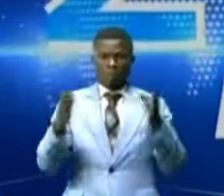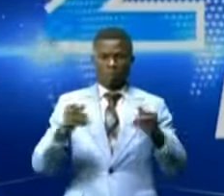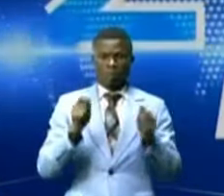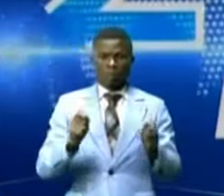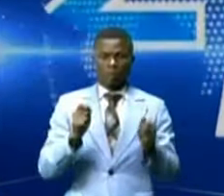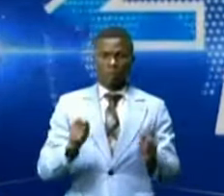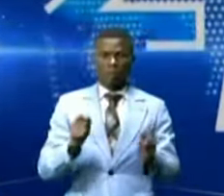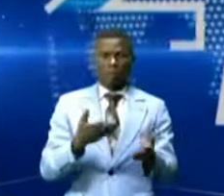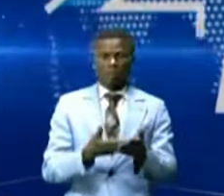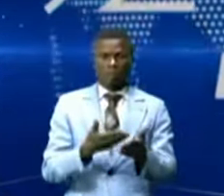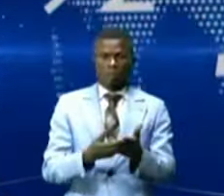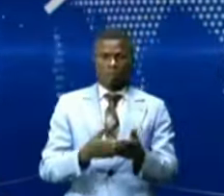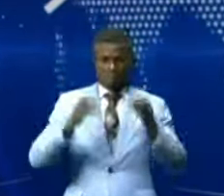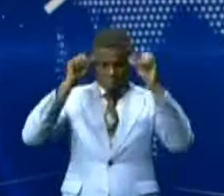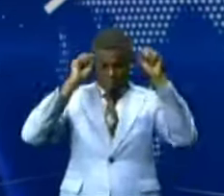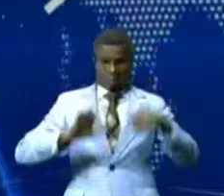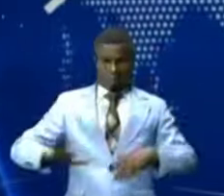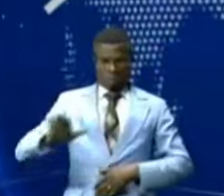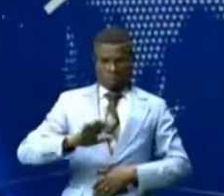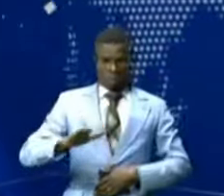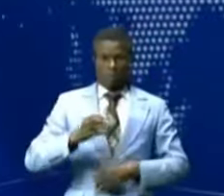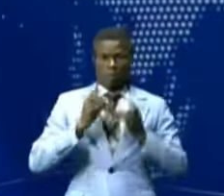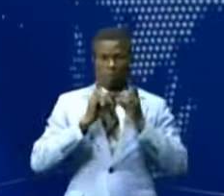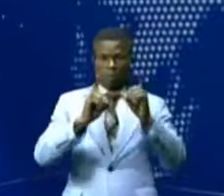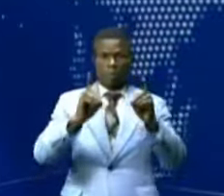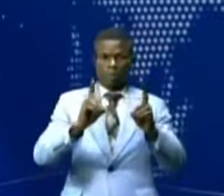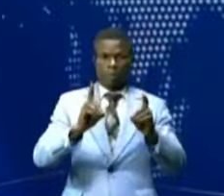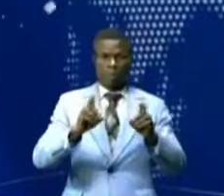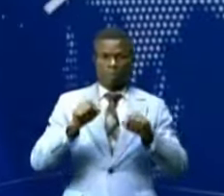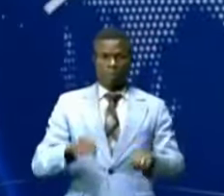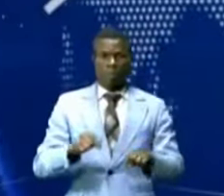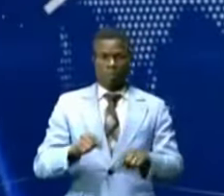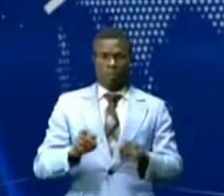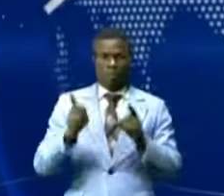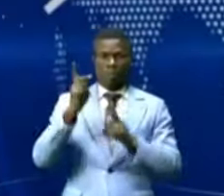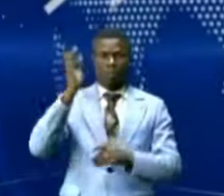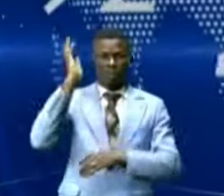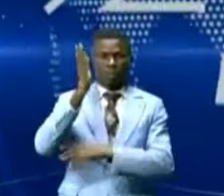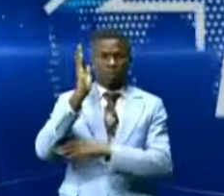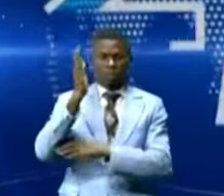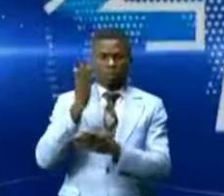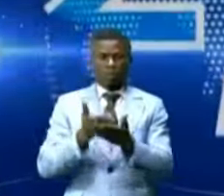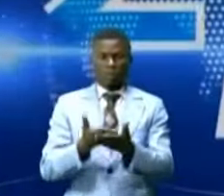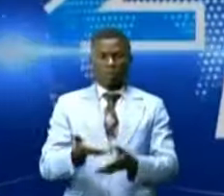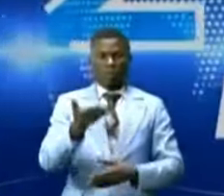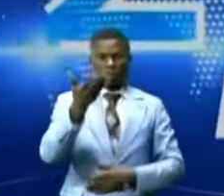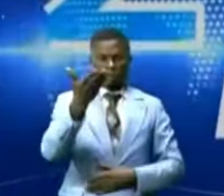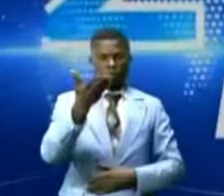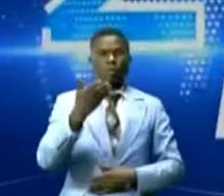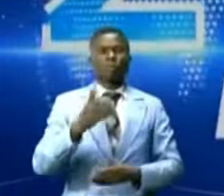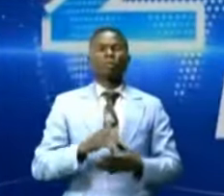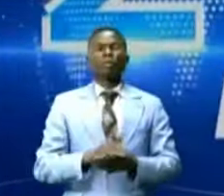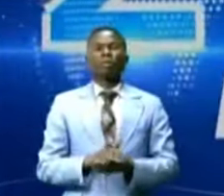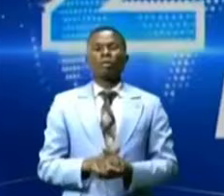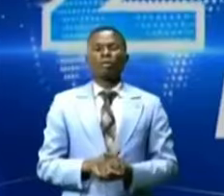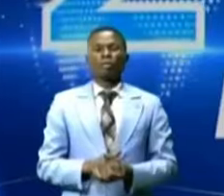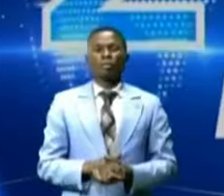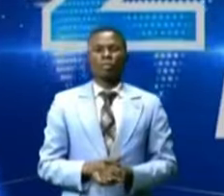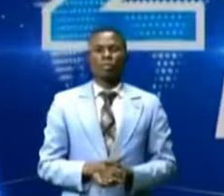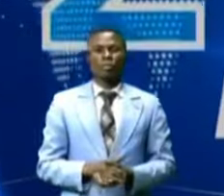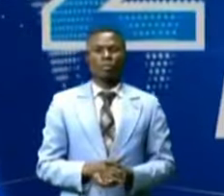édition d'information que le chef de l'État s'est adressé aujourd'hui devant le Congrès. Patrick Michel Mukoye nous propose ce